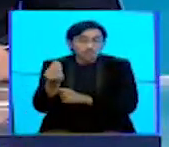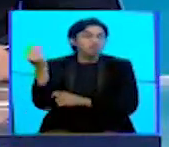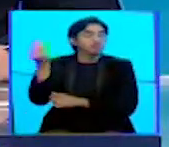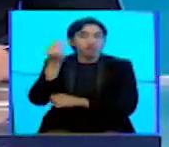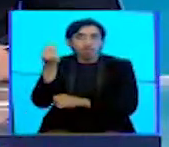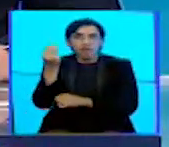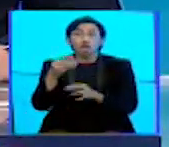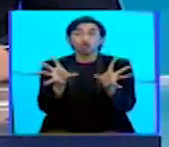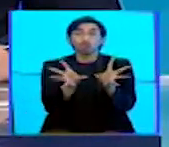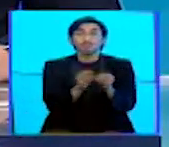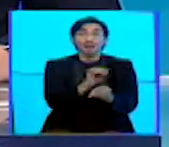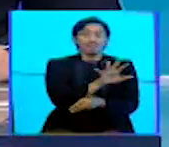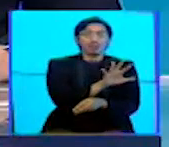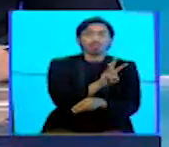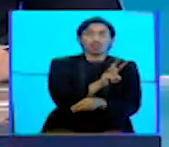dan wisatawan sebanyak